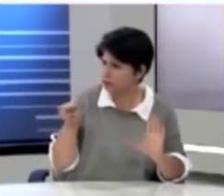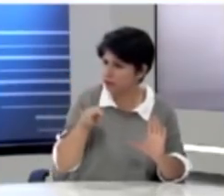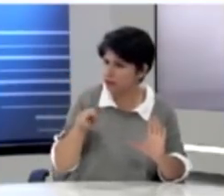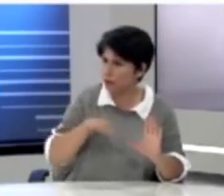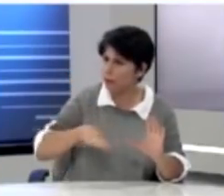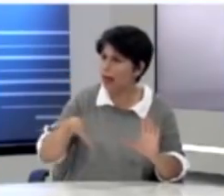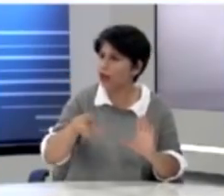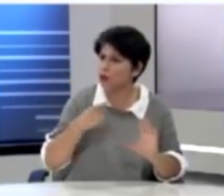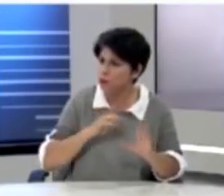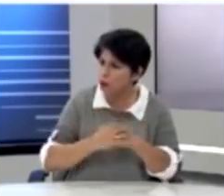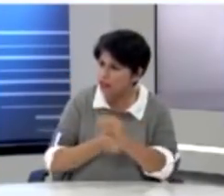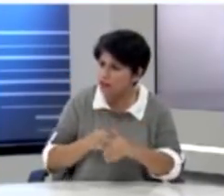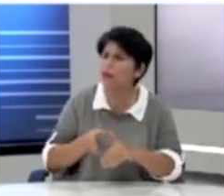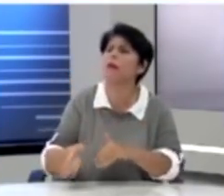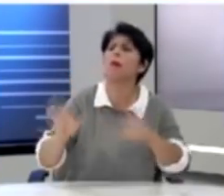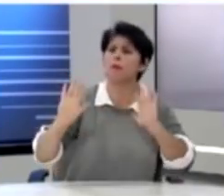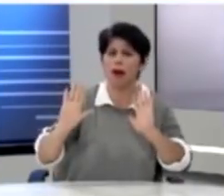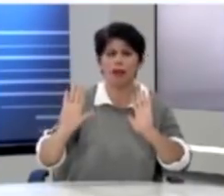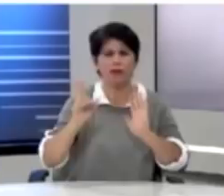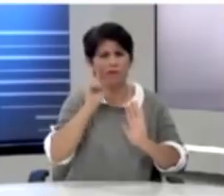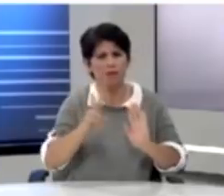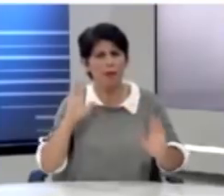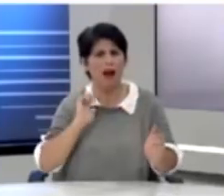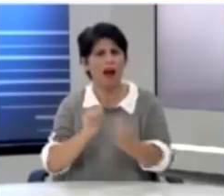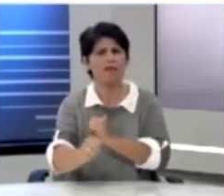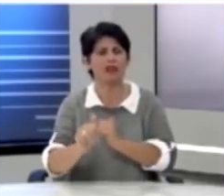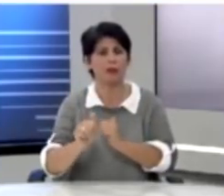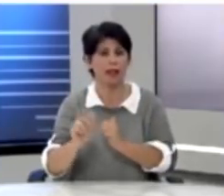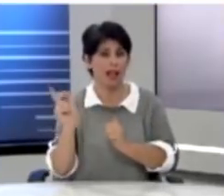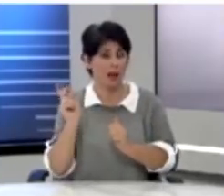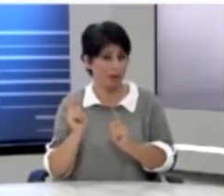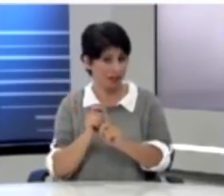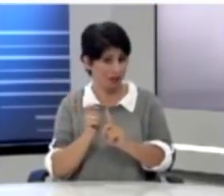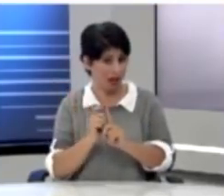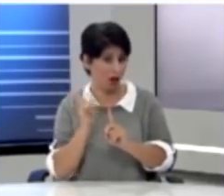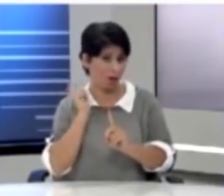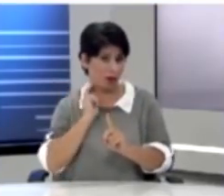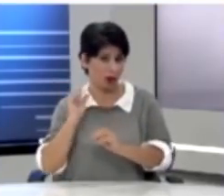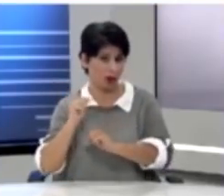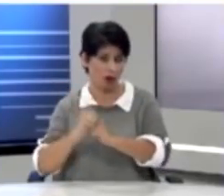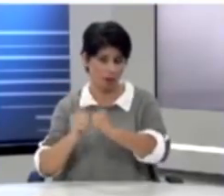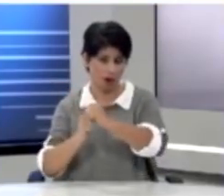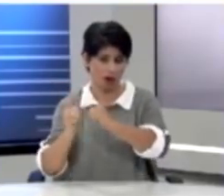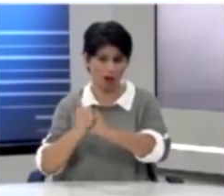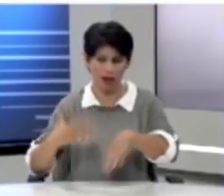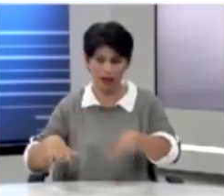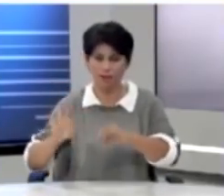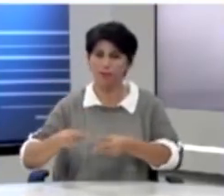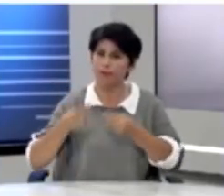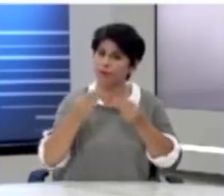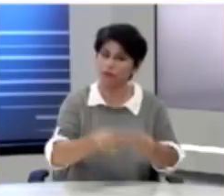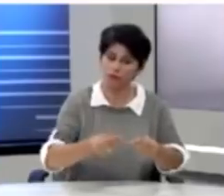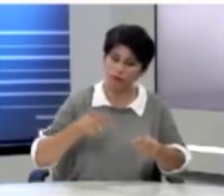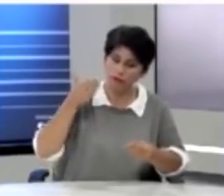την περιοχή που τους ενδιαφέρει. Το ψηφιακό μητρό υποδομών είναι η πρώτη φάση για να αναθέσετε